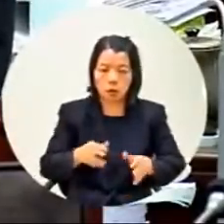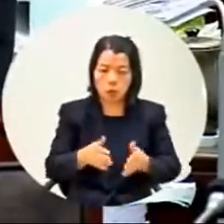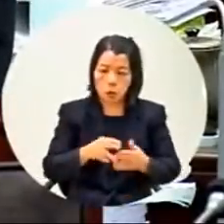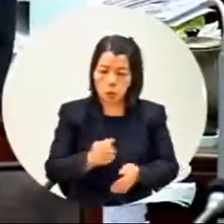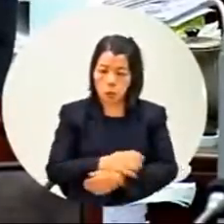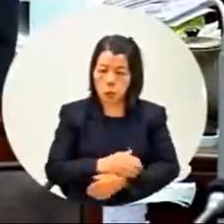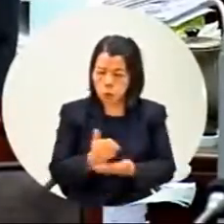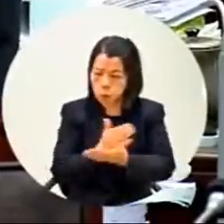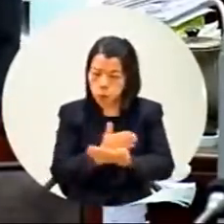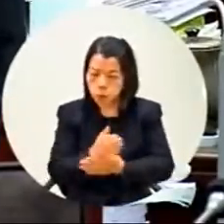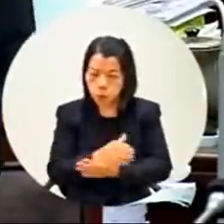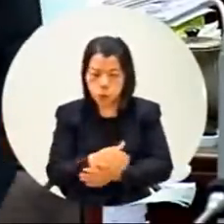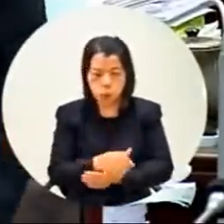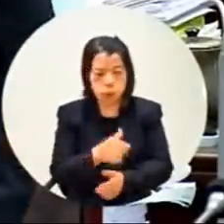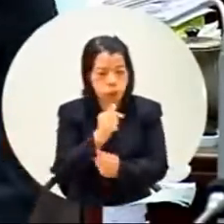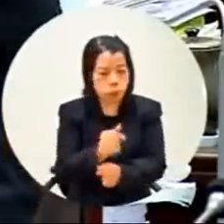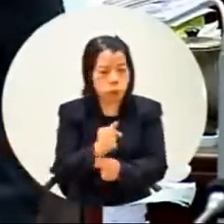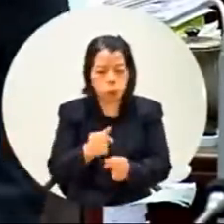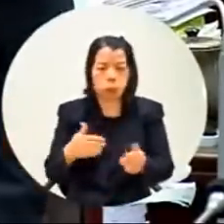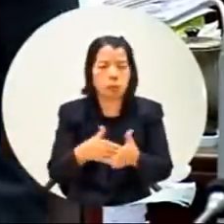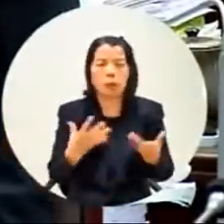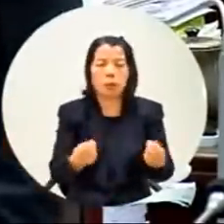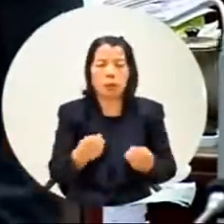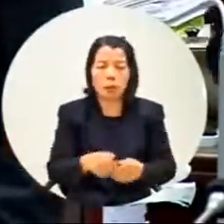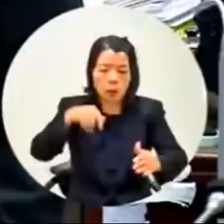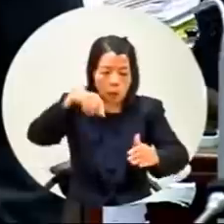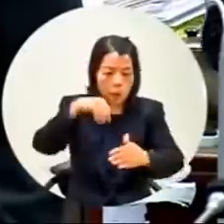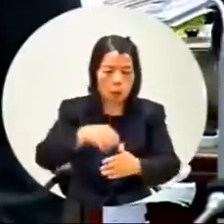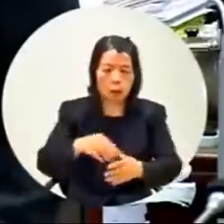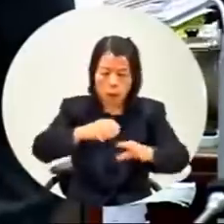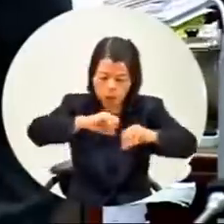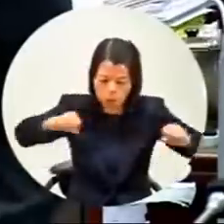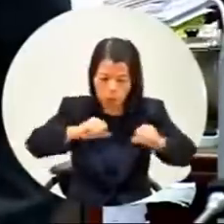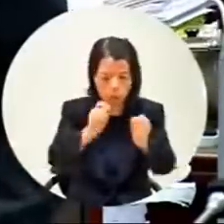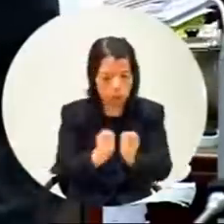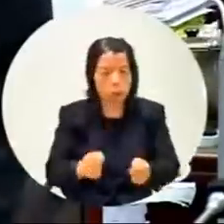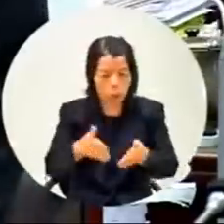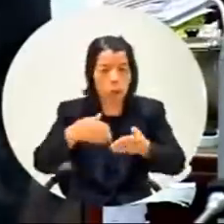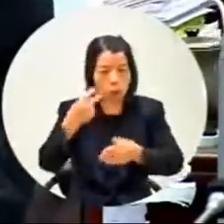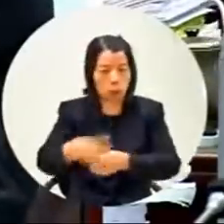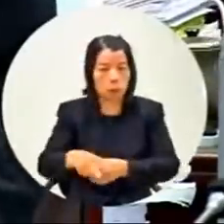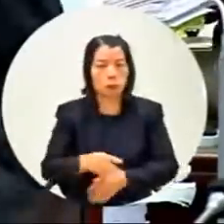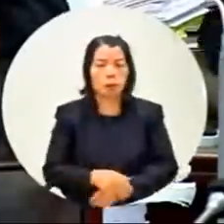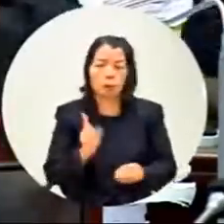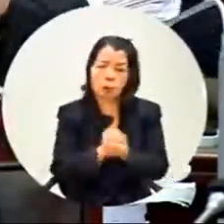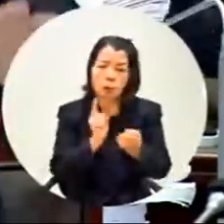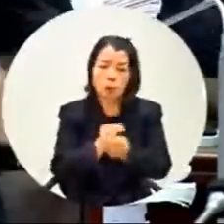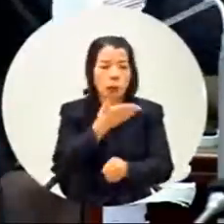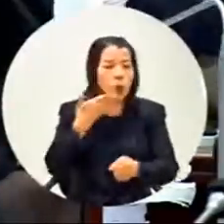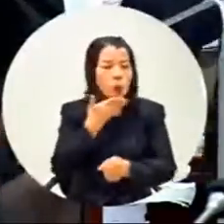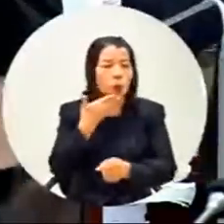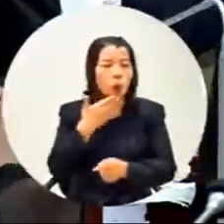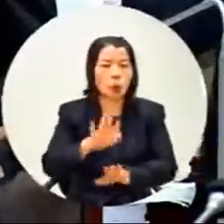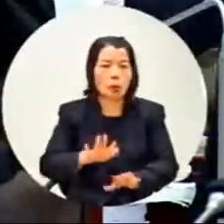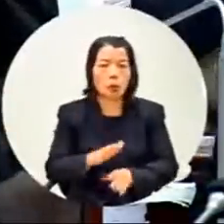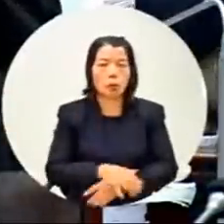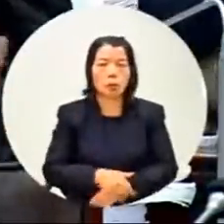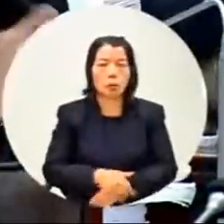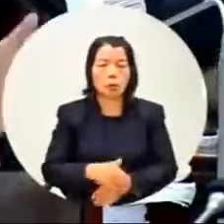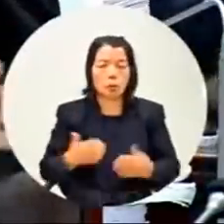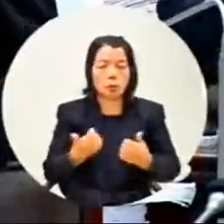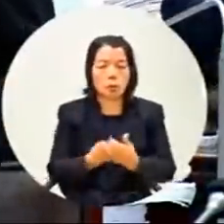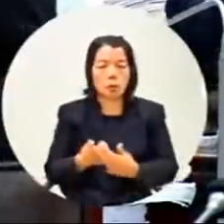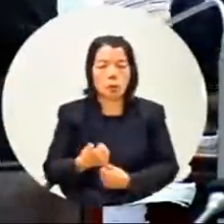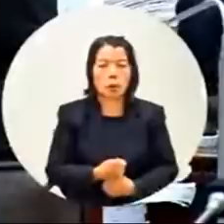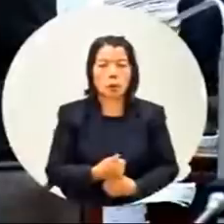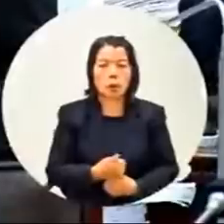有没有图利，还是要深入的再去了解啦齁。那至于说有没有图利，其实因为议员今天在议事厅的质询都